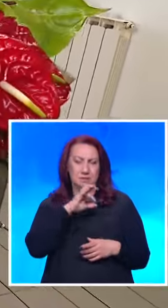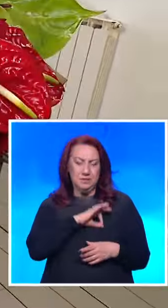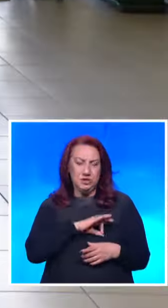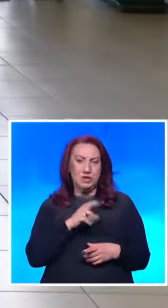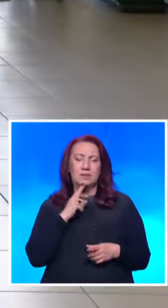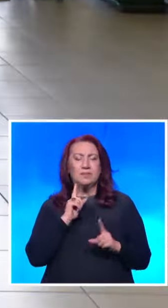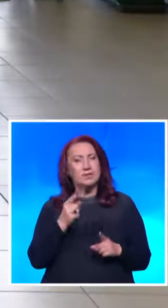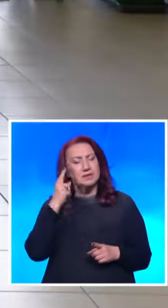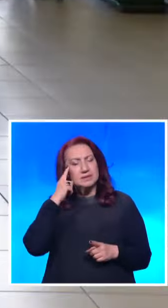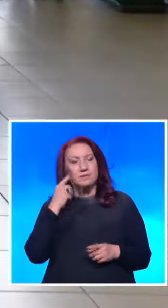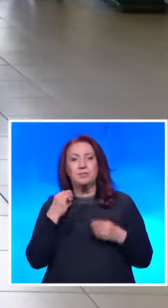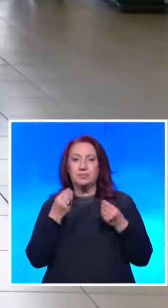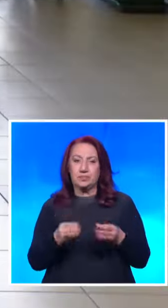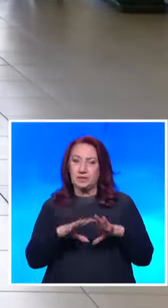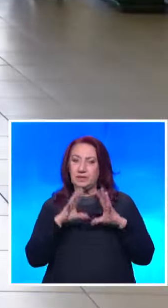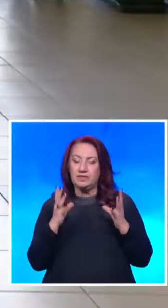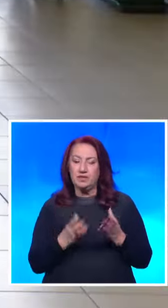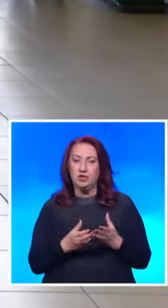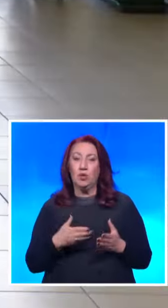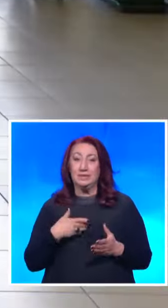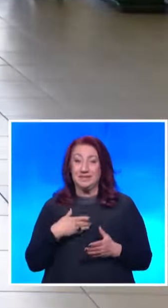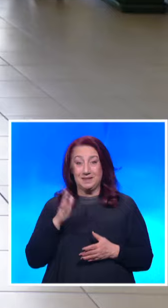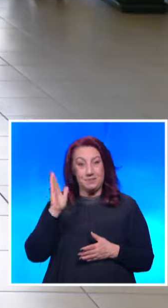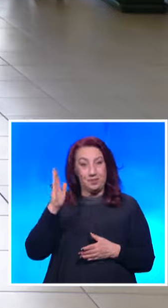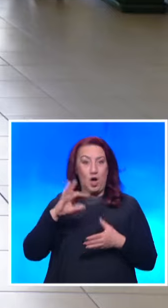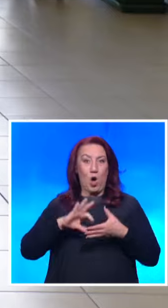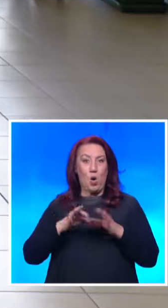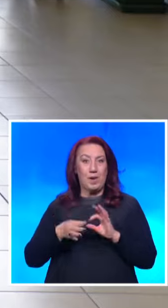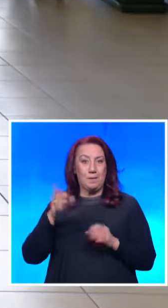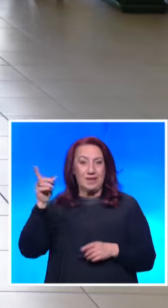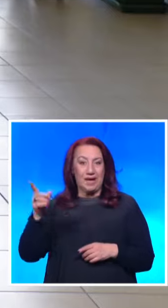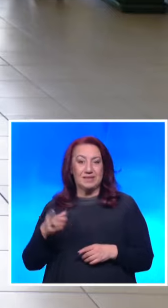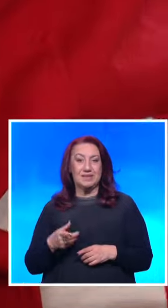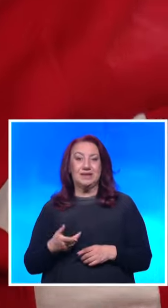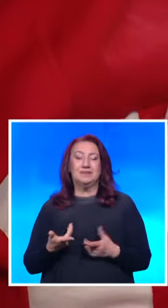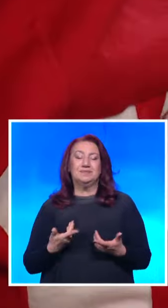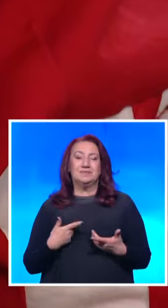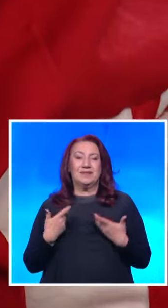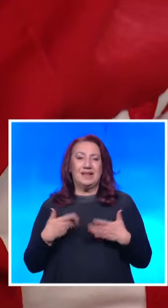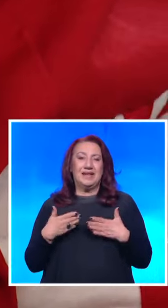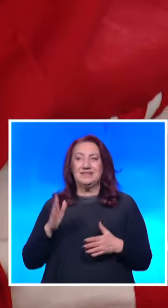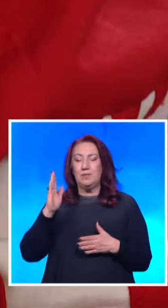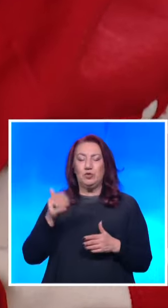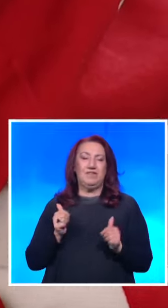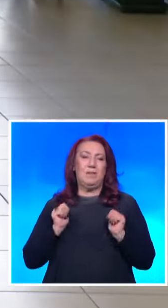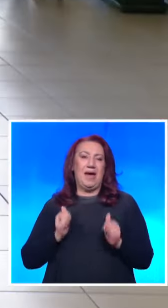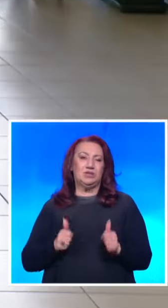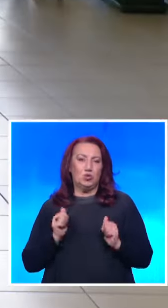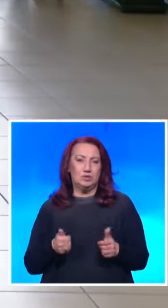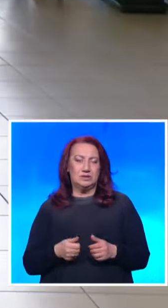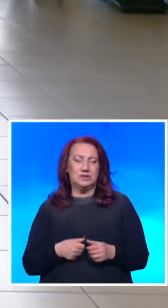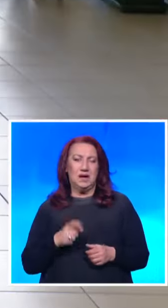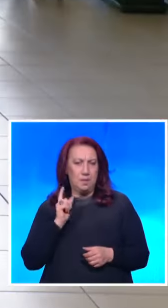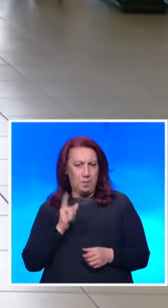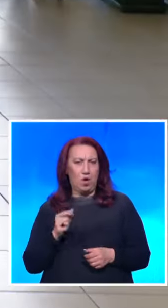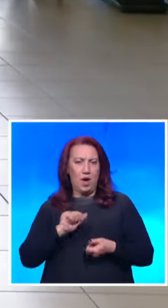и да ми коства. Исках да отида на Олимпийските игри заради медал от световното, защото не искам да ходя на екскурзия. Мога и за златен медал да се